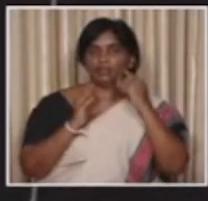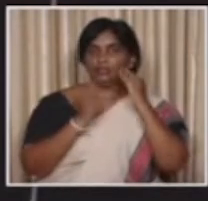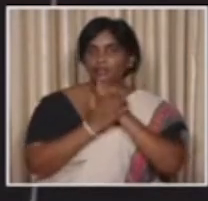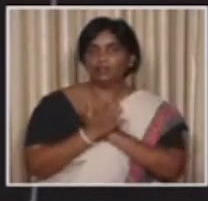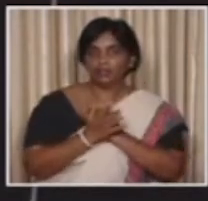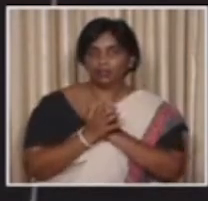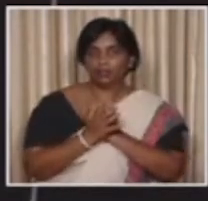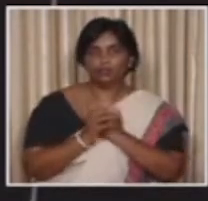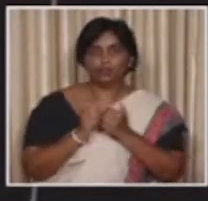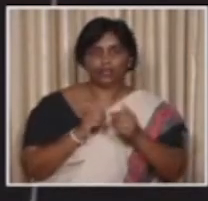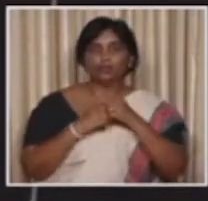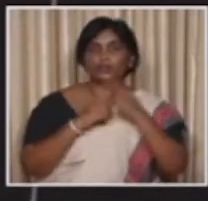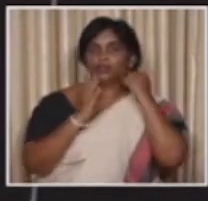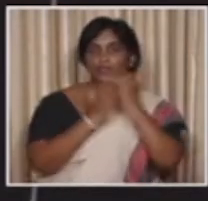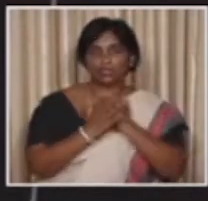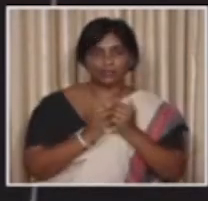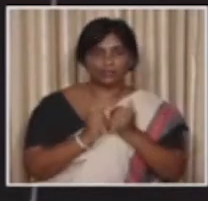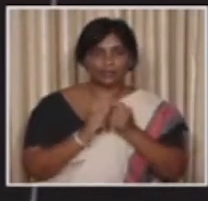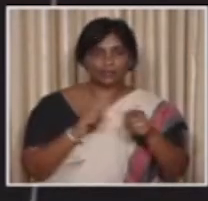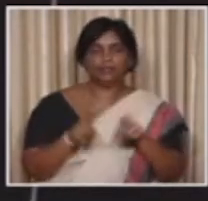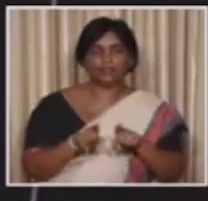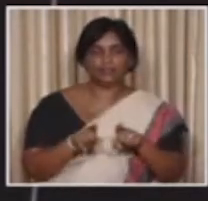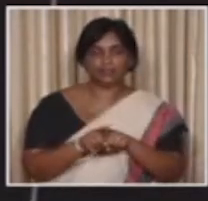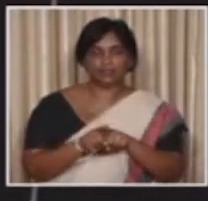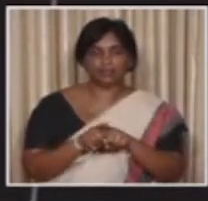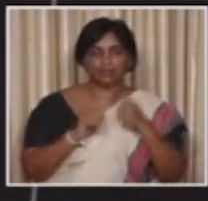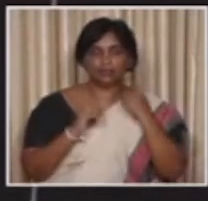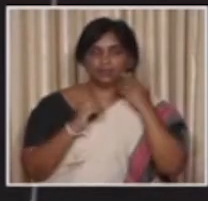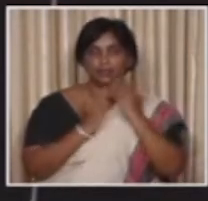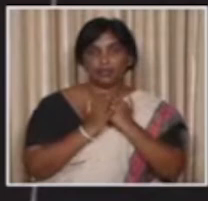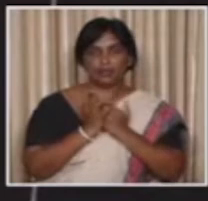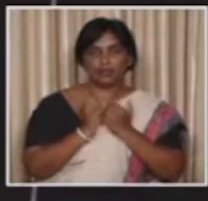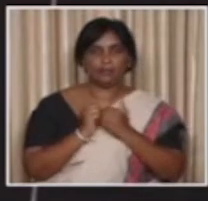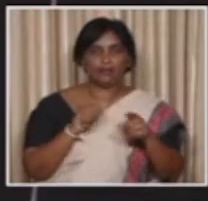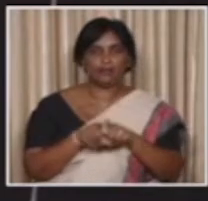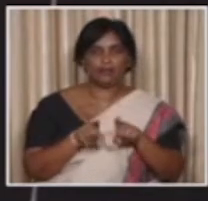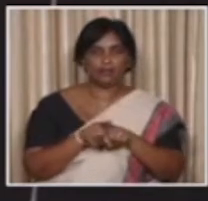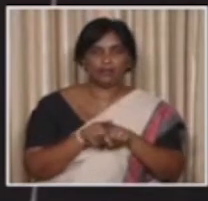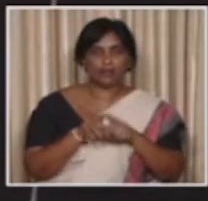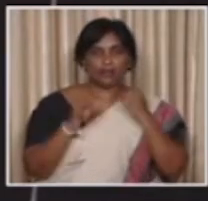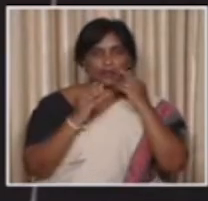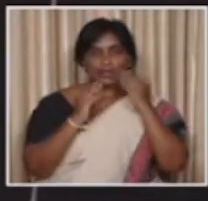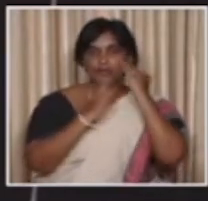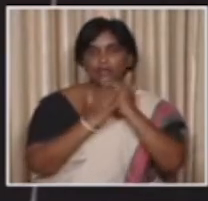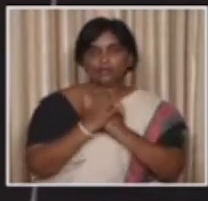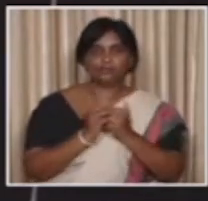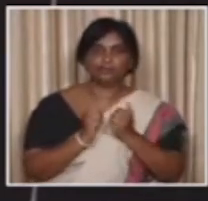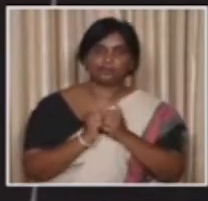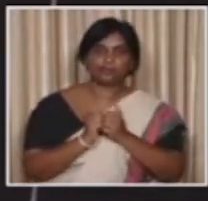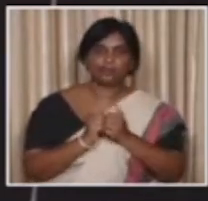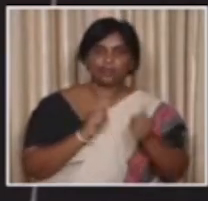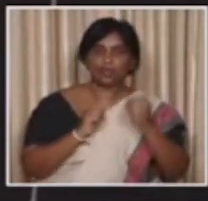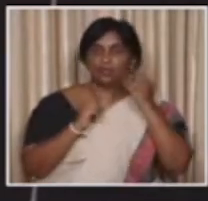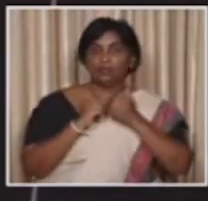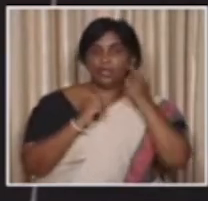ඒකේ අනිත් පැත්ත තියෙන්නේ පරිභෝජනය අඩු වෙලා මිනිස්සු අනවශ්‍ය ගමන් යන්නේ නැහැ. දැන් අපිට මාසෙකට තෙල් ගේන්න යන්නේ US බිලියන 250යි නැත්නම්